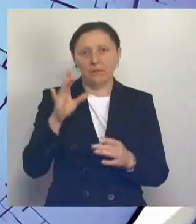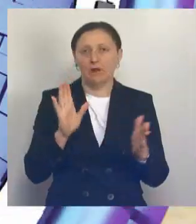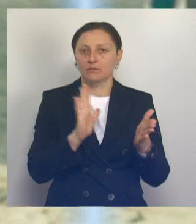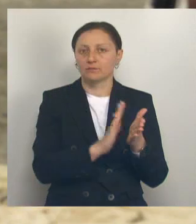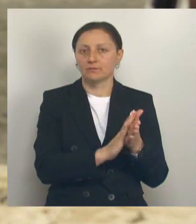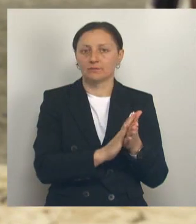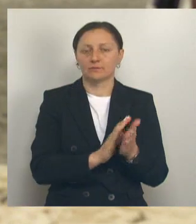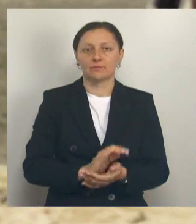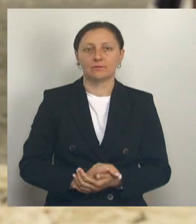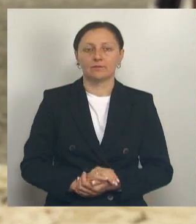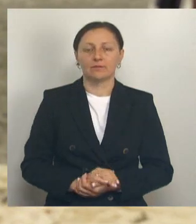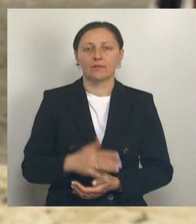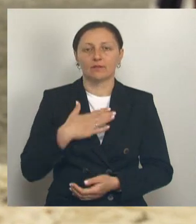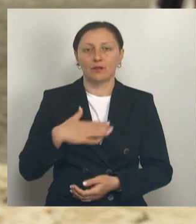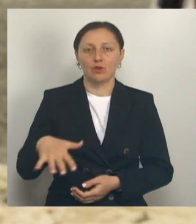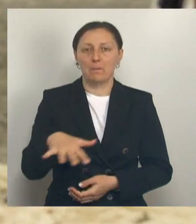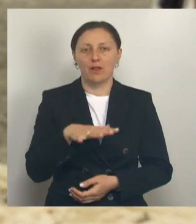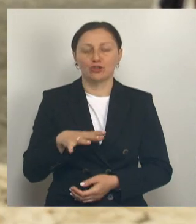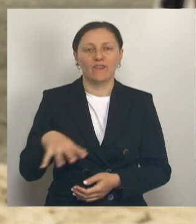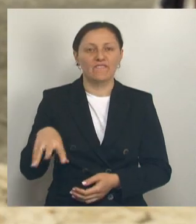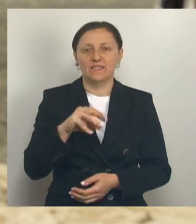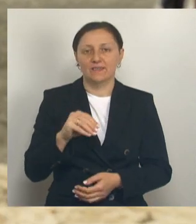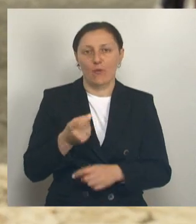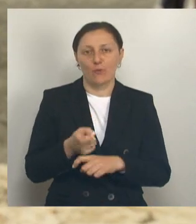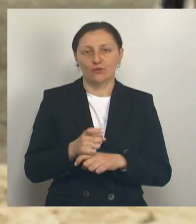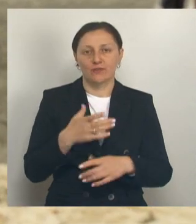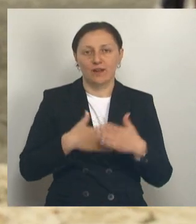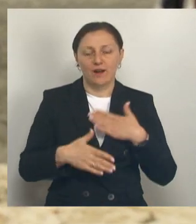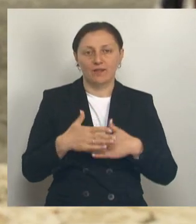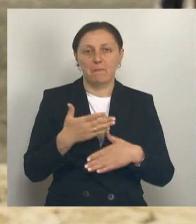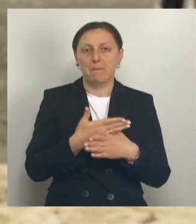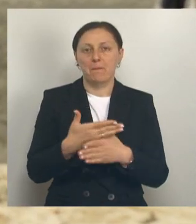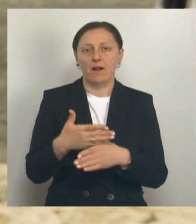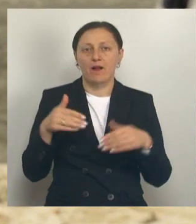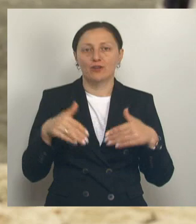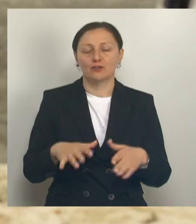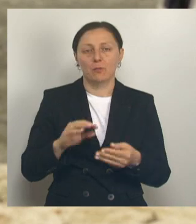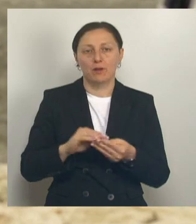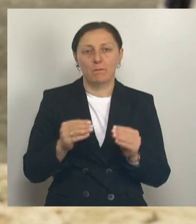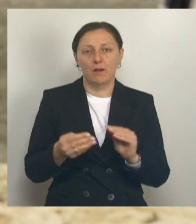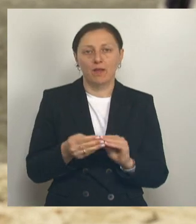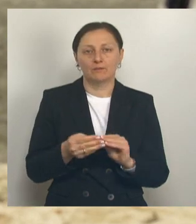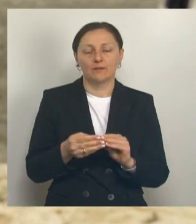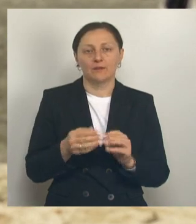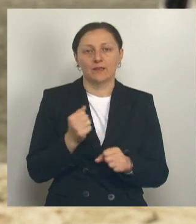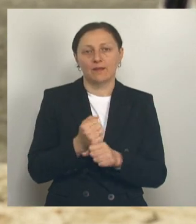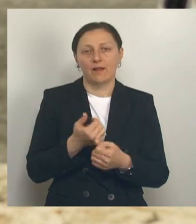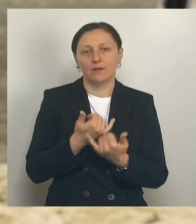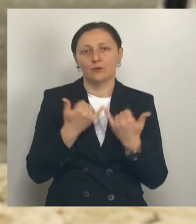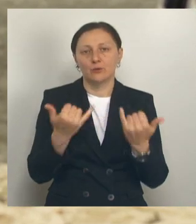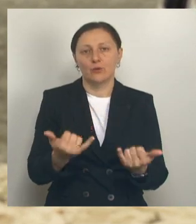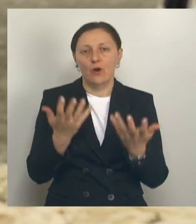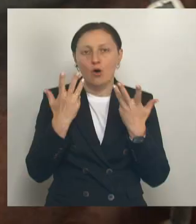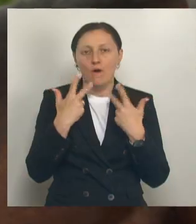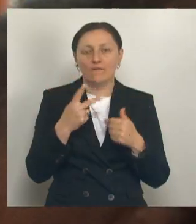наши лошадки всем рады вот помогайте решать проблемы создавать более комфортные условия для